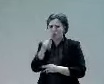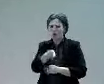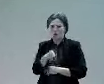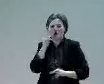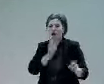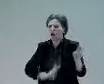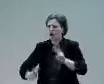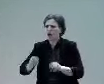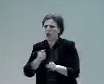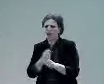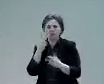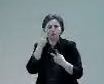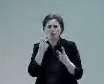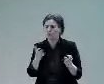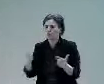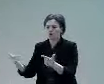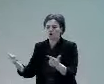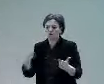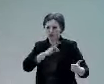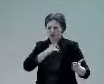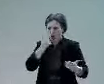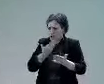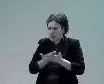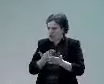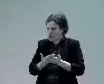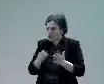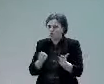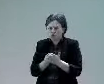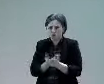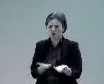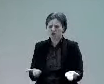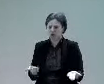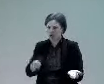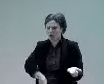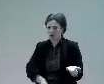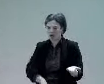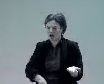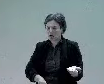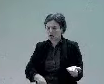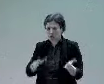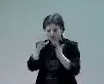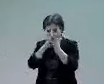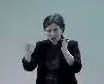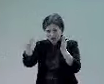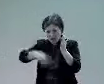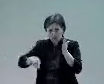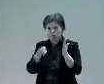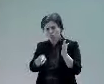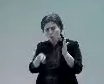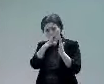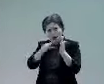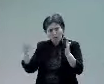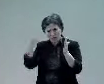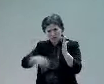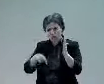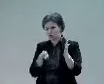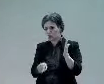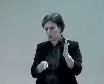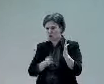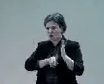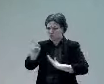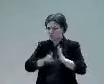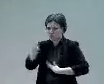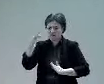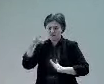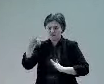riesce a trovare un'opportunità di lavoro con un salario adeguato, succede anche questo, pur in una regione che funziona e che ha ottenuto risultati straordinari in